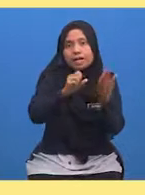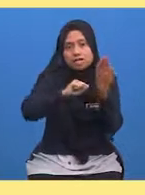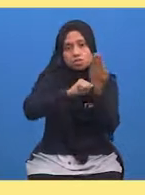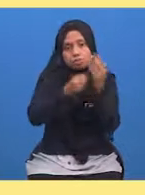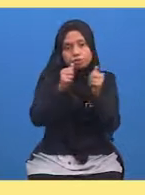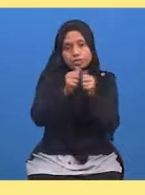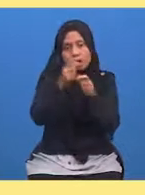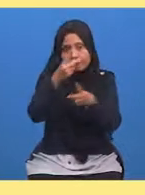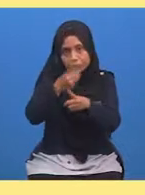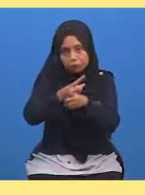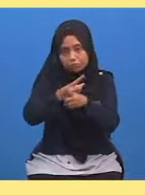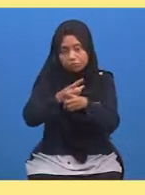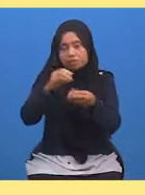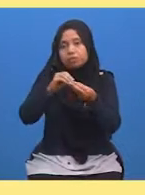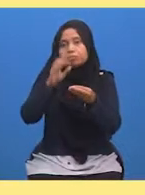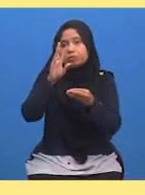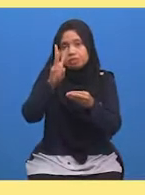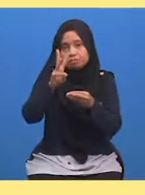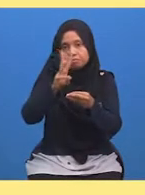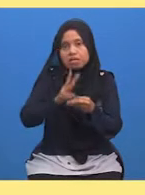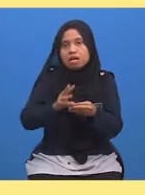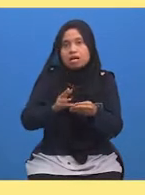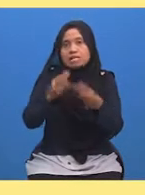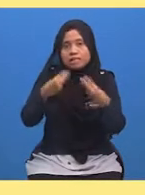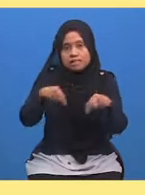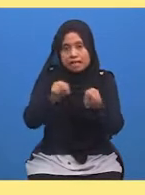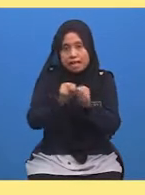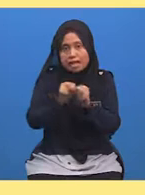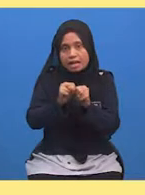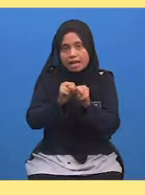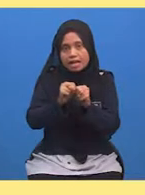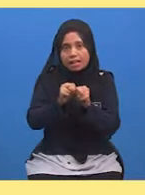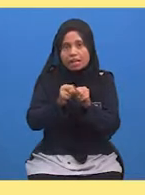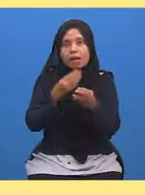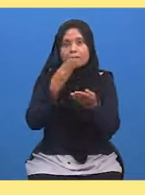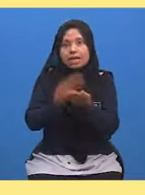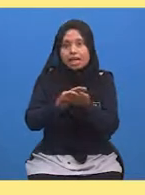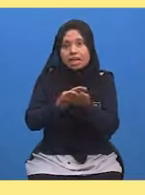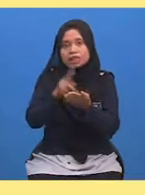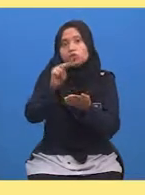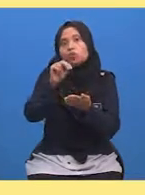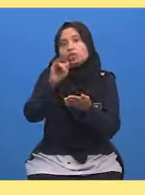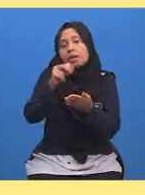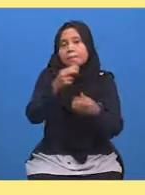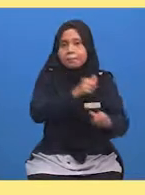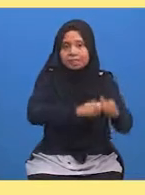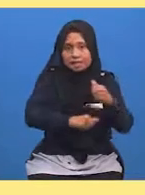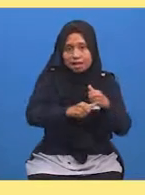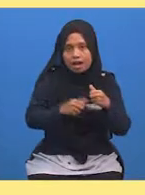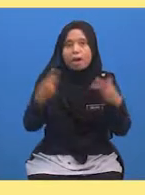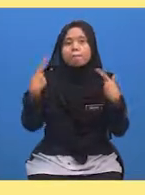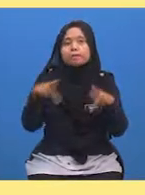cekap. Keenam, menilai potensi keunikan perniagaan, pasaran